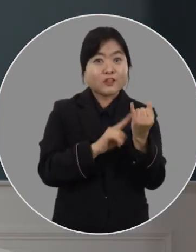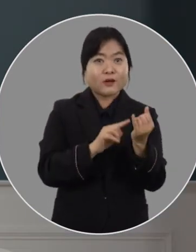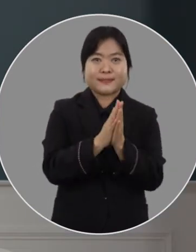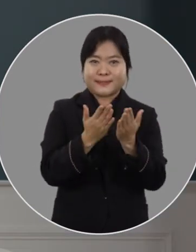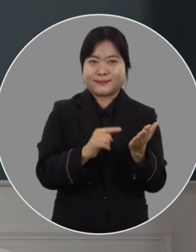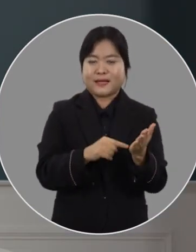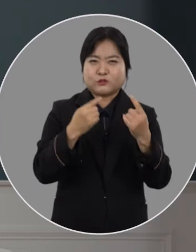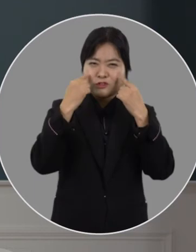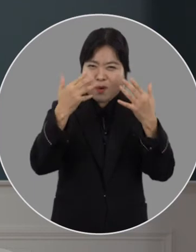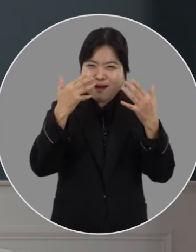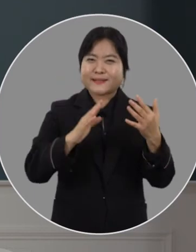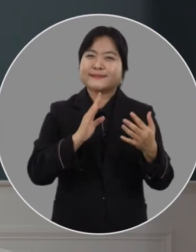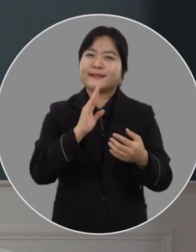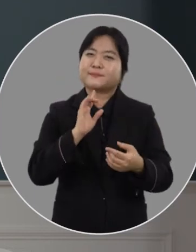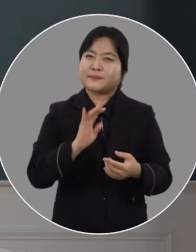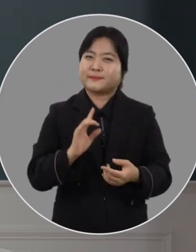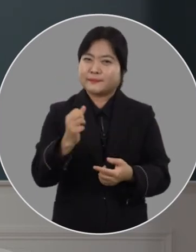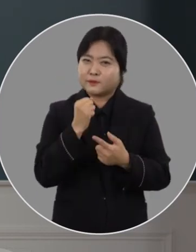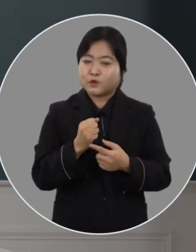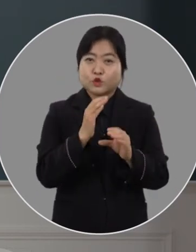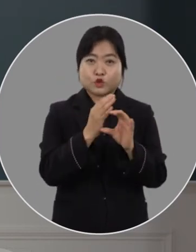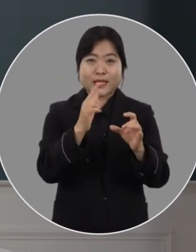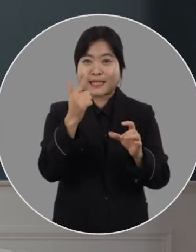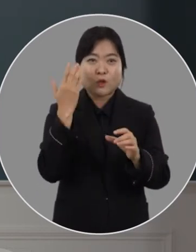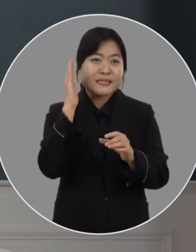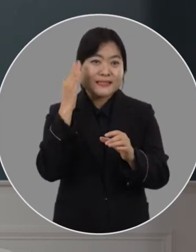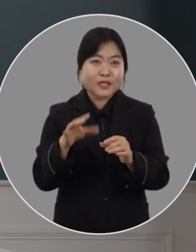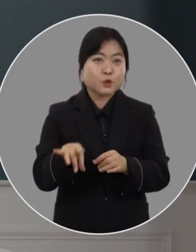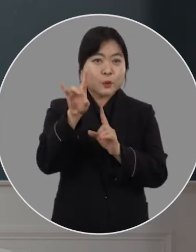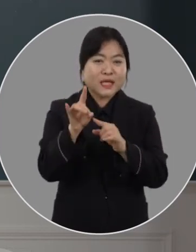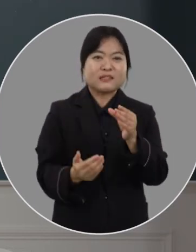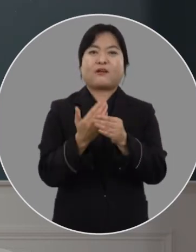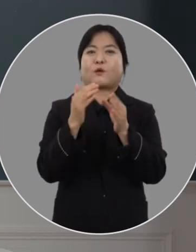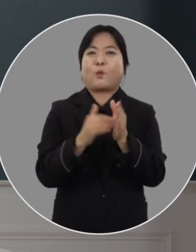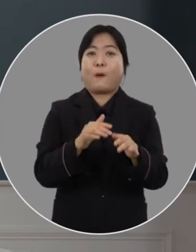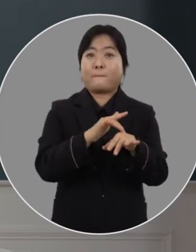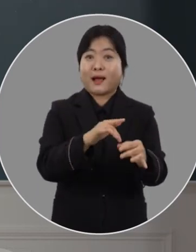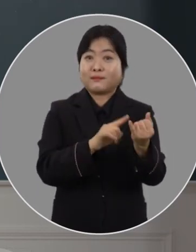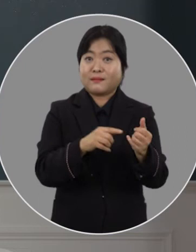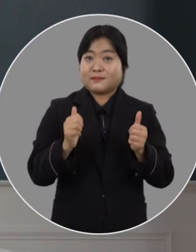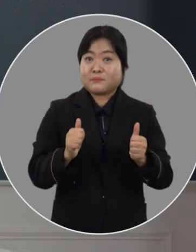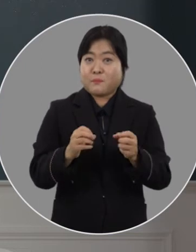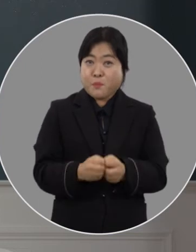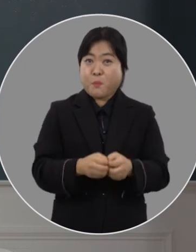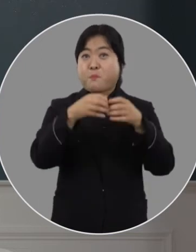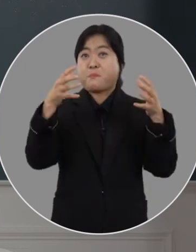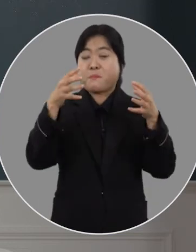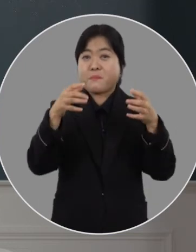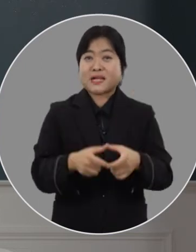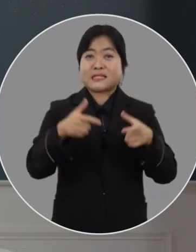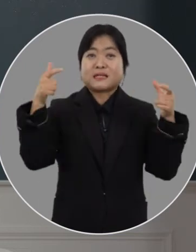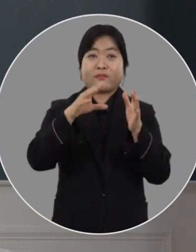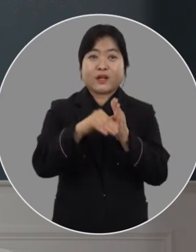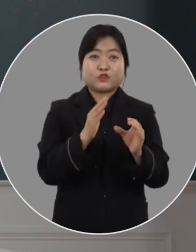아주 정확하게 팩트에 입각해서 중세가 아닌 근대 초기에 일어났으며 마녀 재판이 폭발적으로 증가한